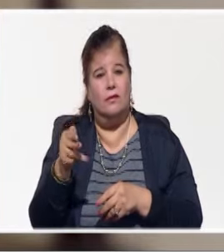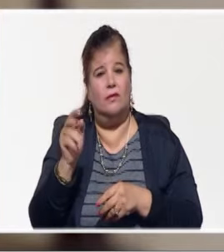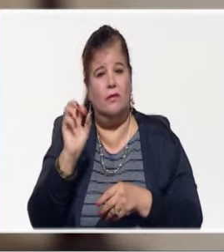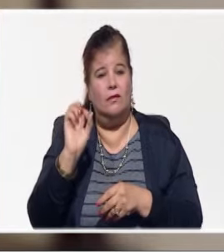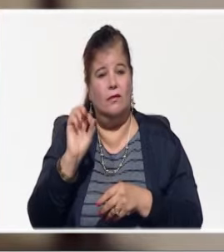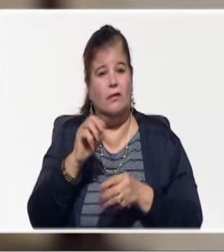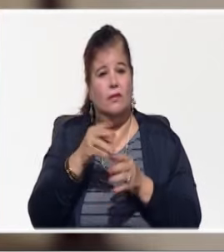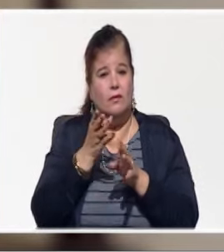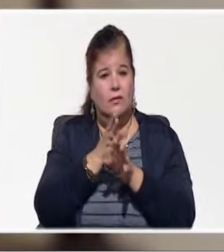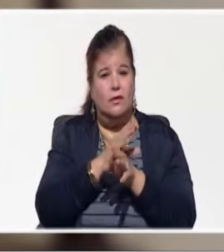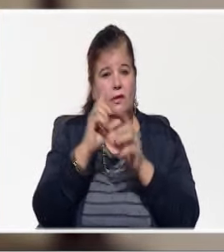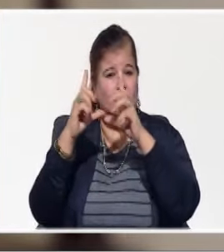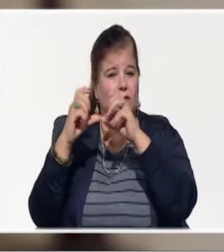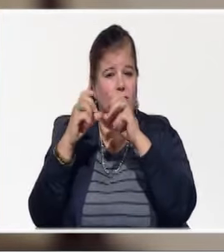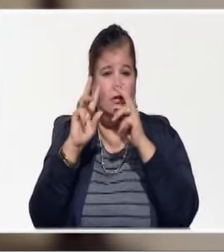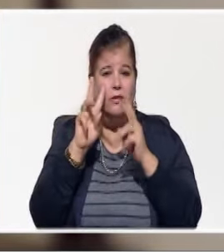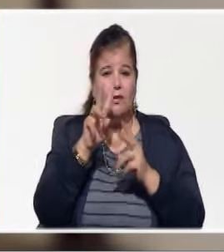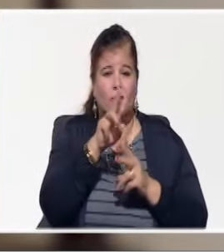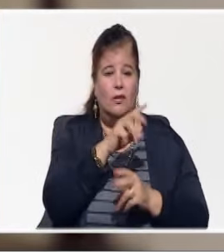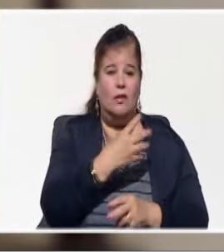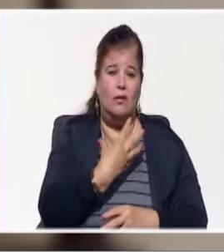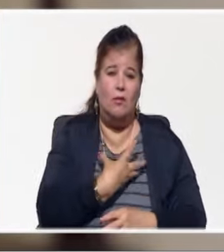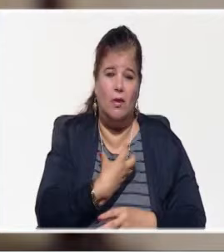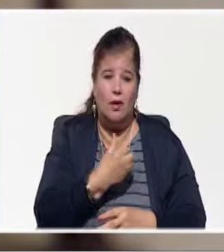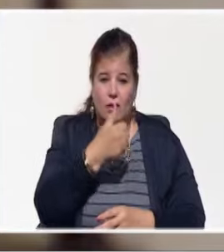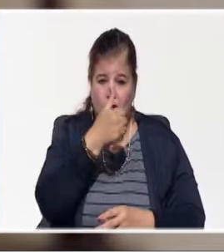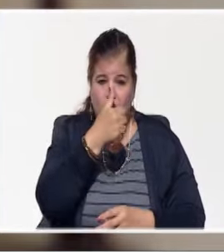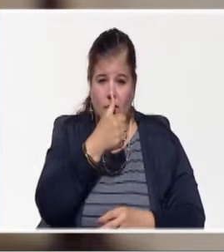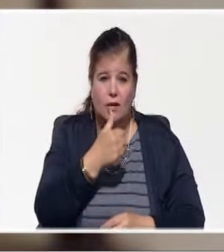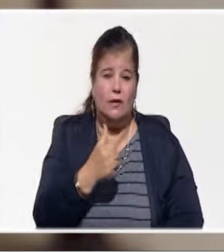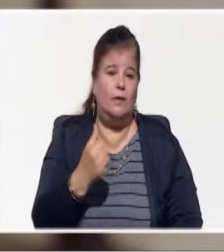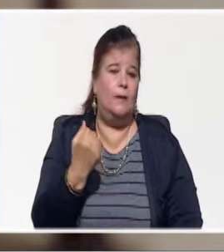عليك، وصورك قدام مني كده، صورك قدام مني.